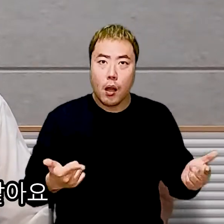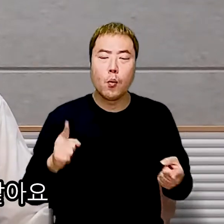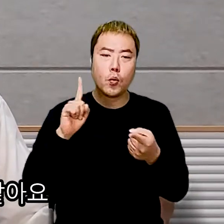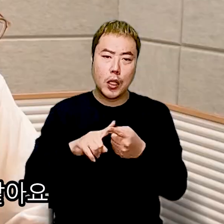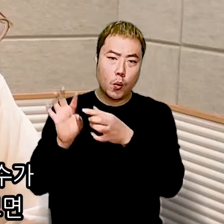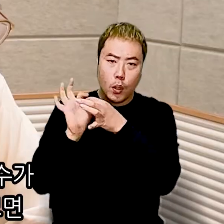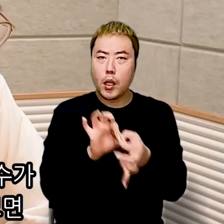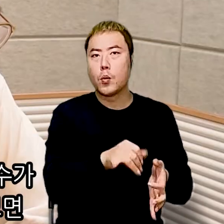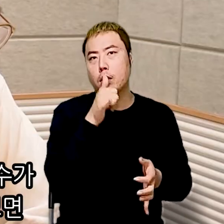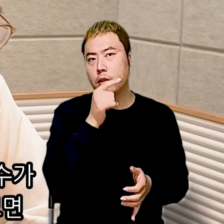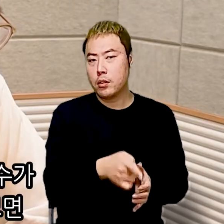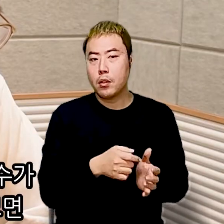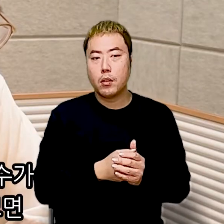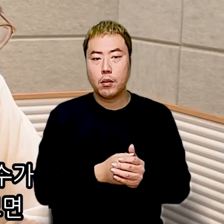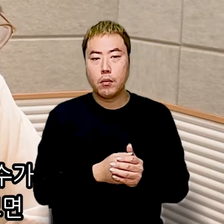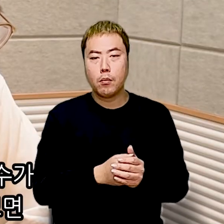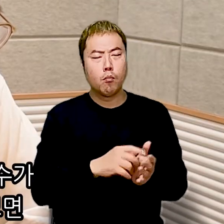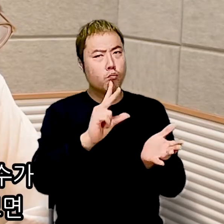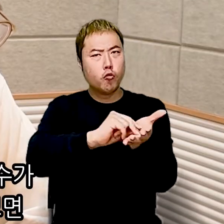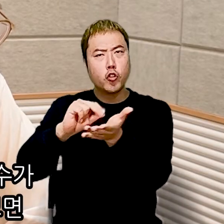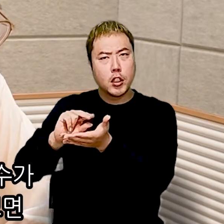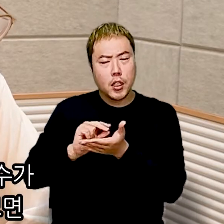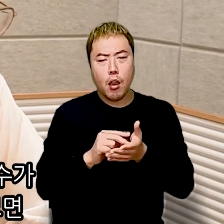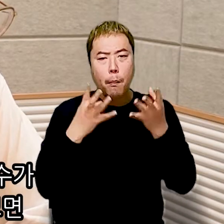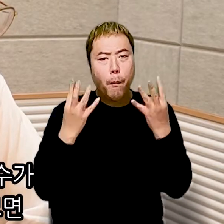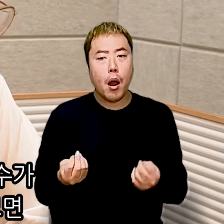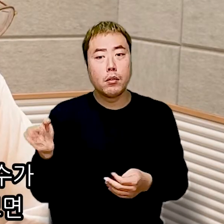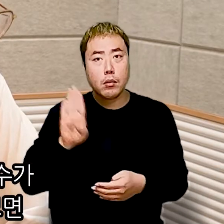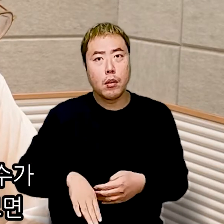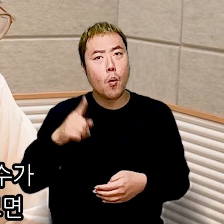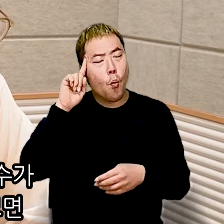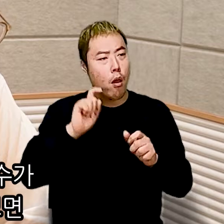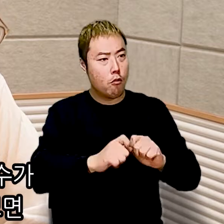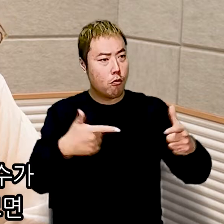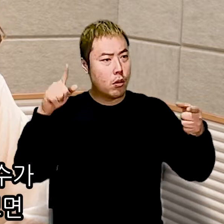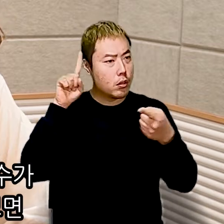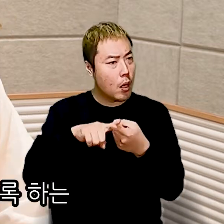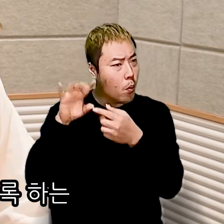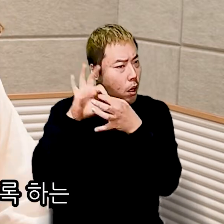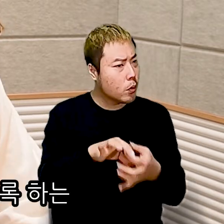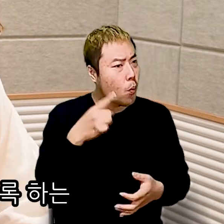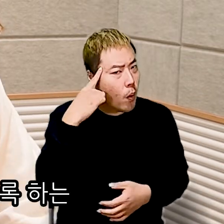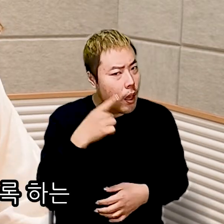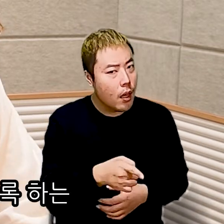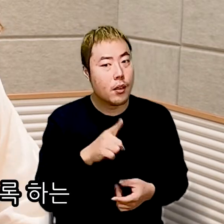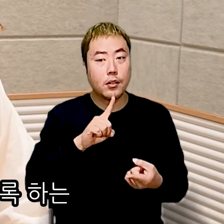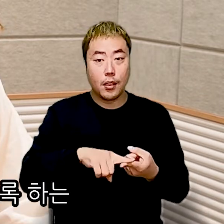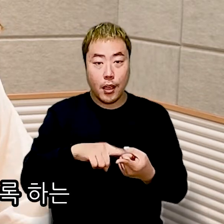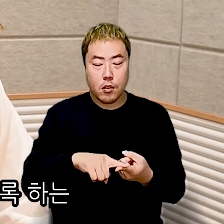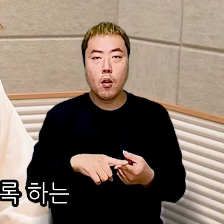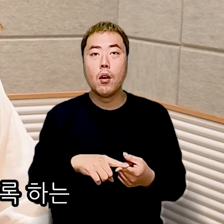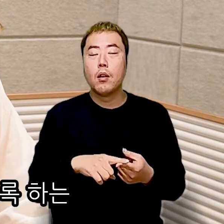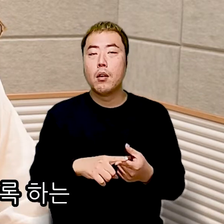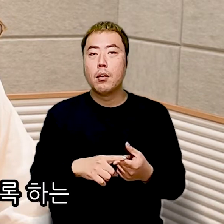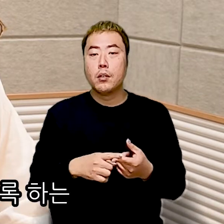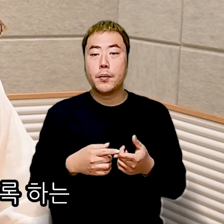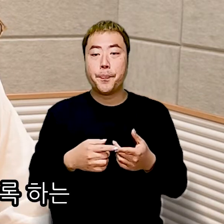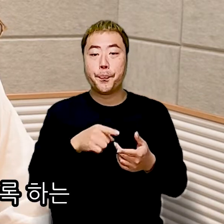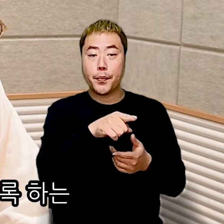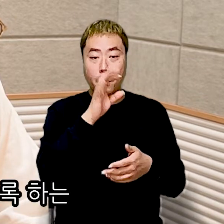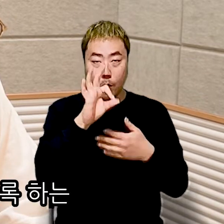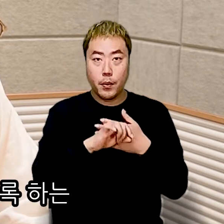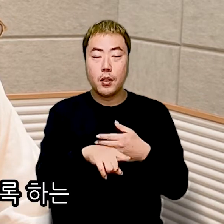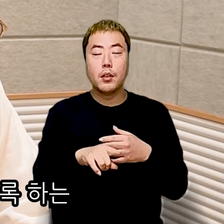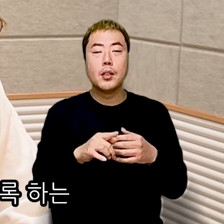것 같아요. 문제가 많음에도 불구하고 그 수가 이렇게 많은가를 생각을 해보면 플랫폼 노동이